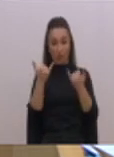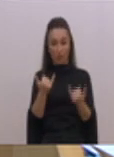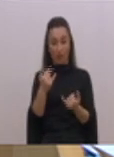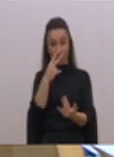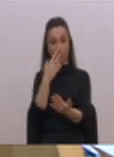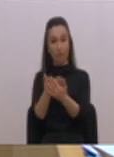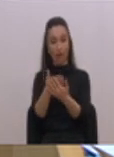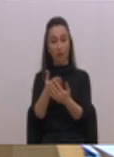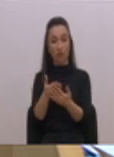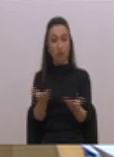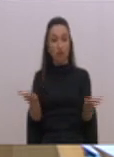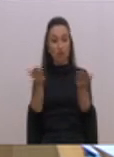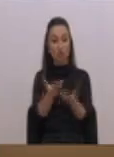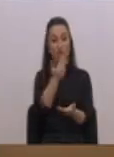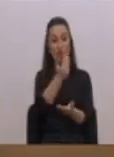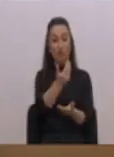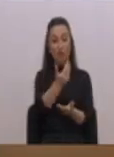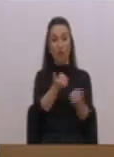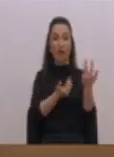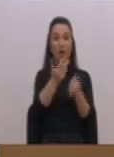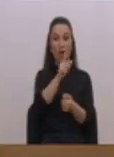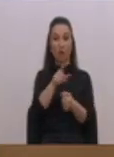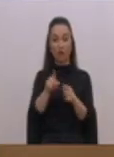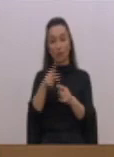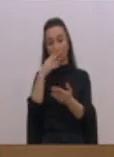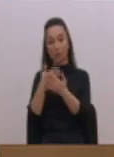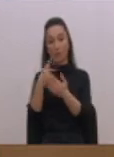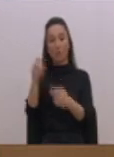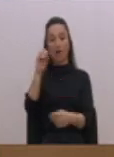ნახეთ, შეადარეთ თქვენი მანდატების რაოდენობა, ნახეთ სხვა